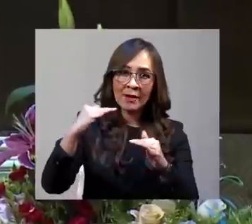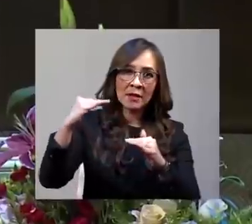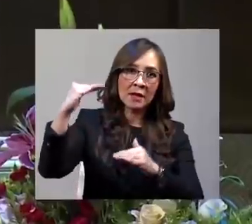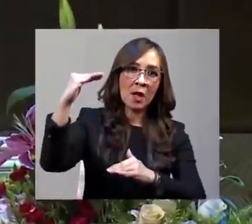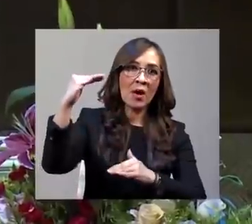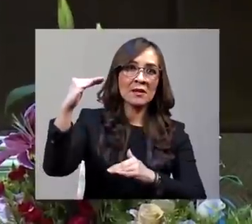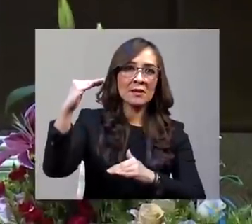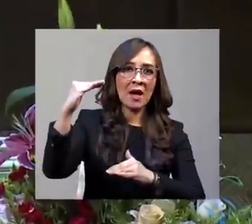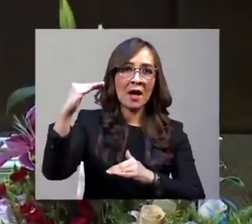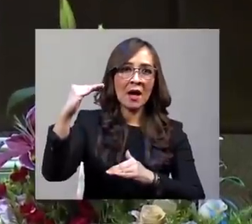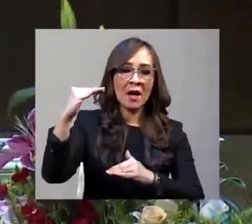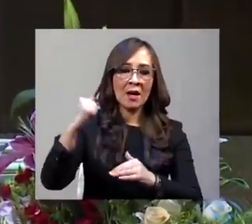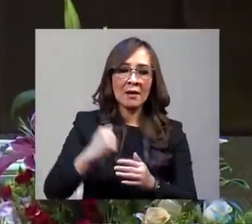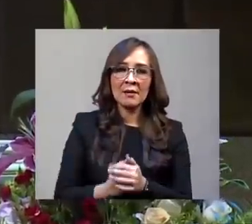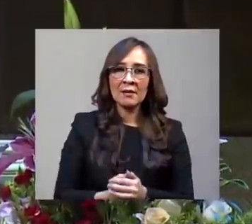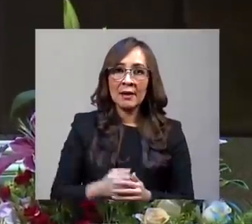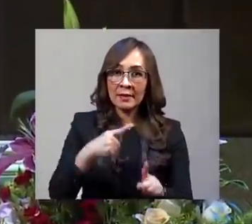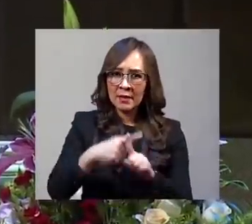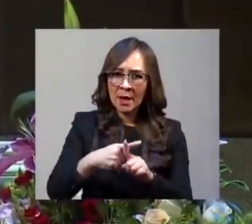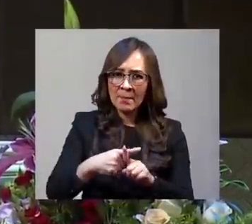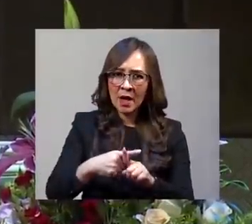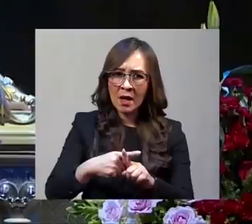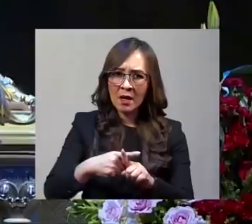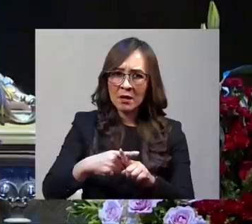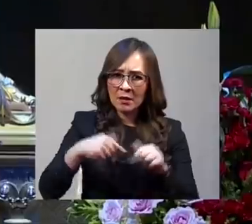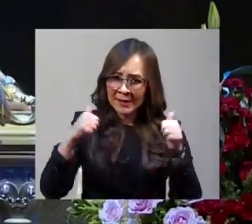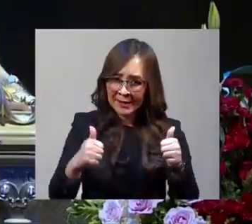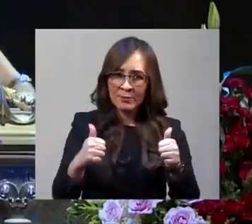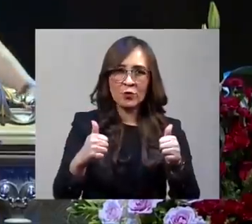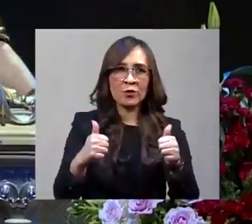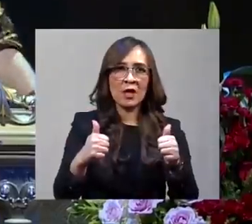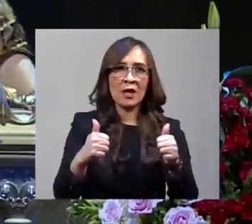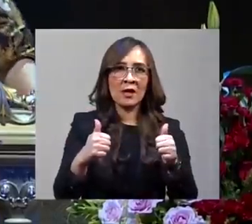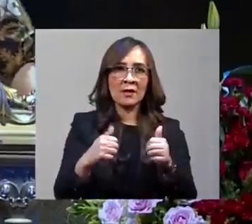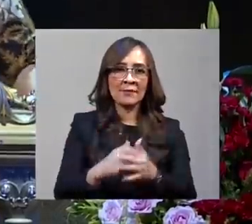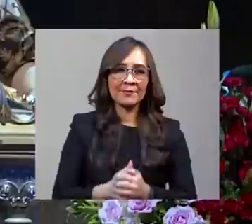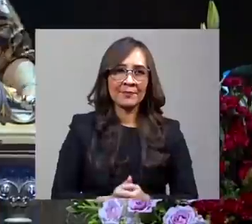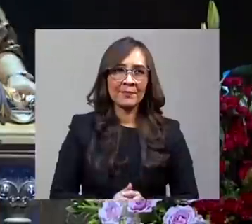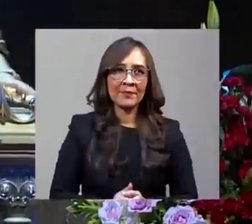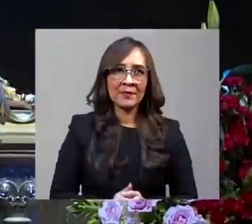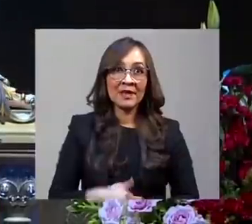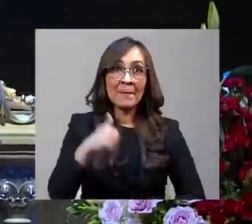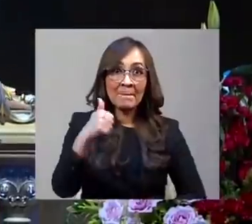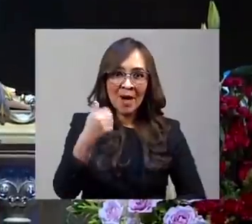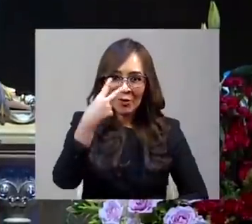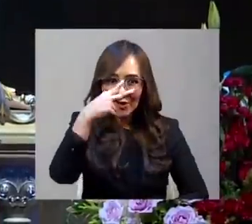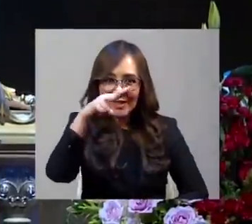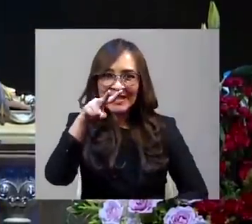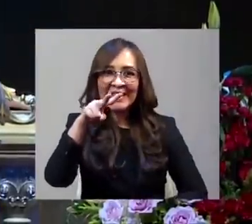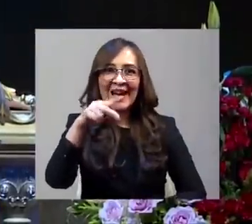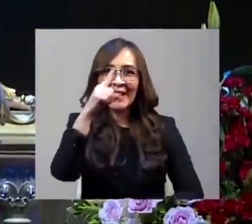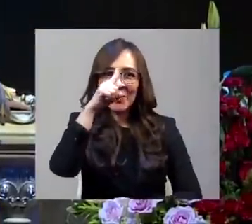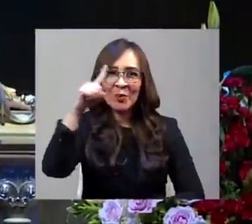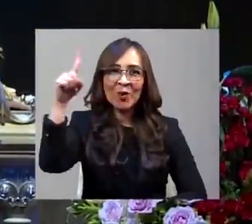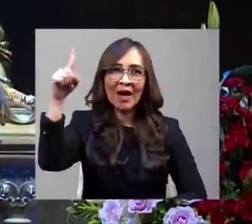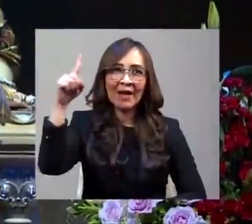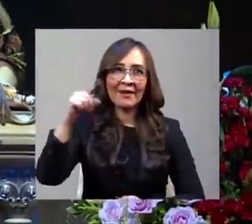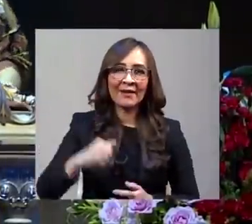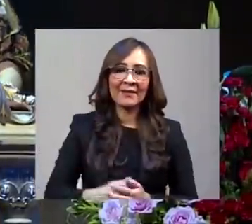lama kita akan makin disempurnakan. Makin lama kita akan makin berkenan kepada Tuhan. Semua mata